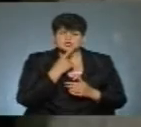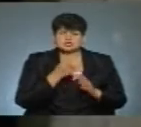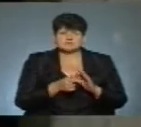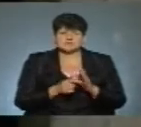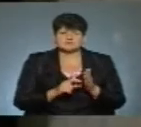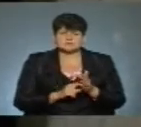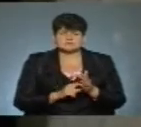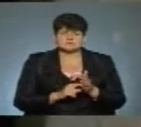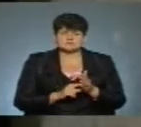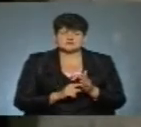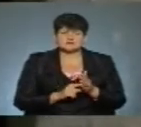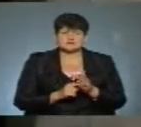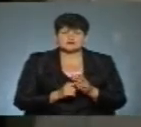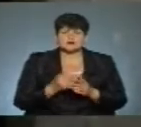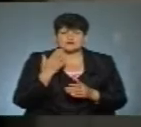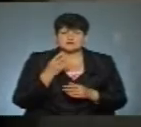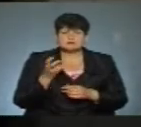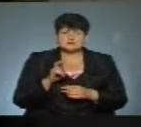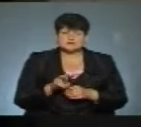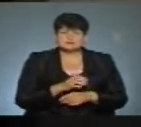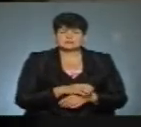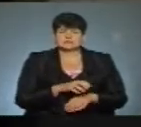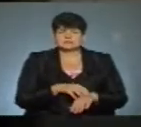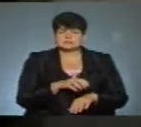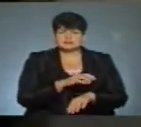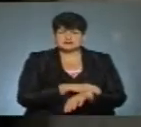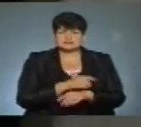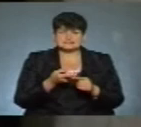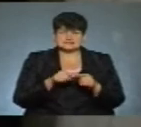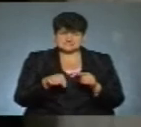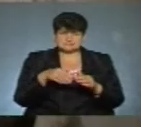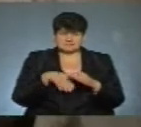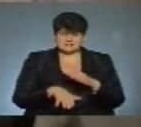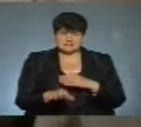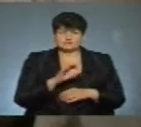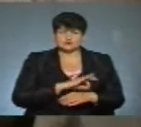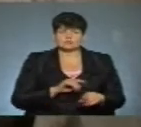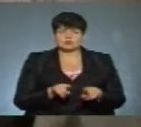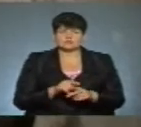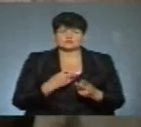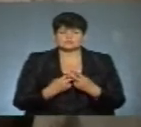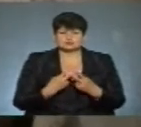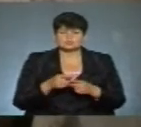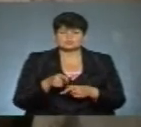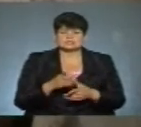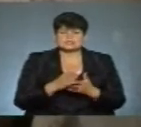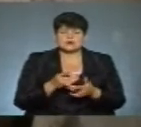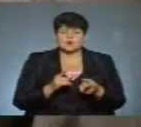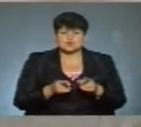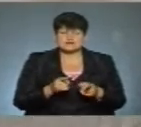Ільчишин. З приходом радянської влади ці підвали використали як тюрму. Тут збережені оригінальні,